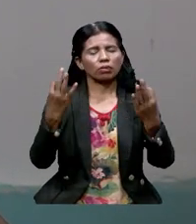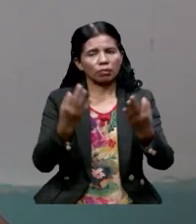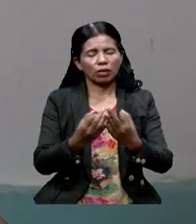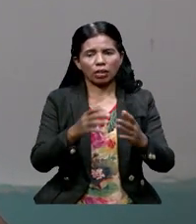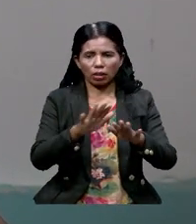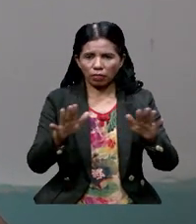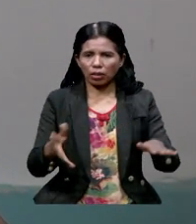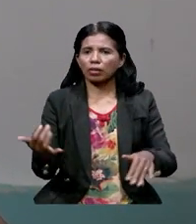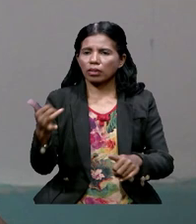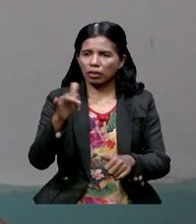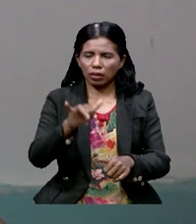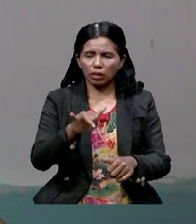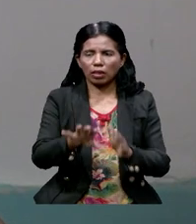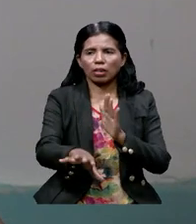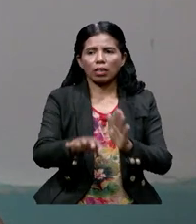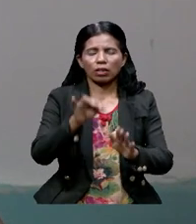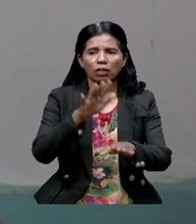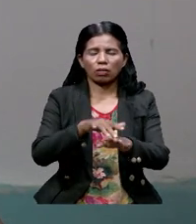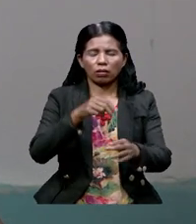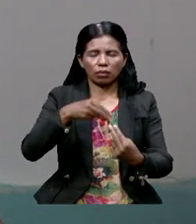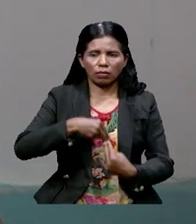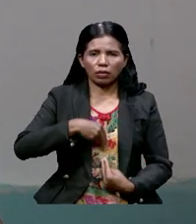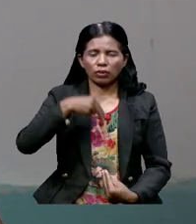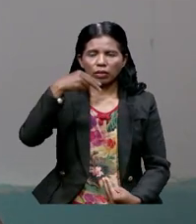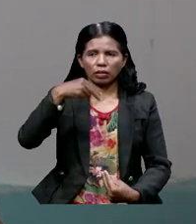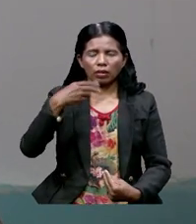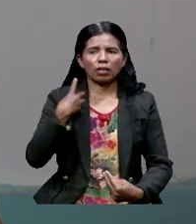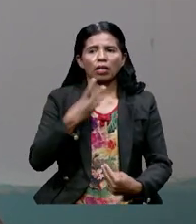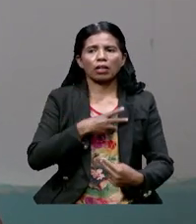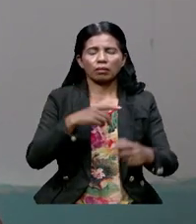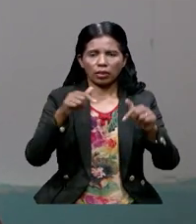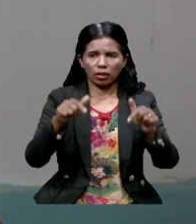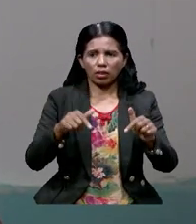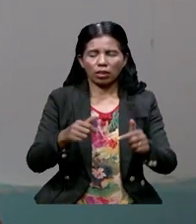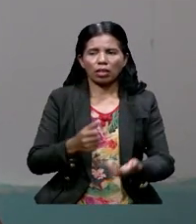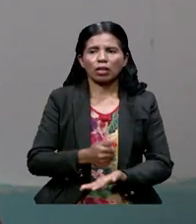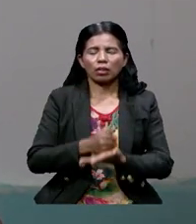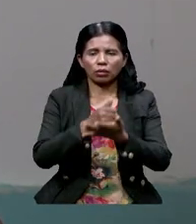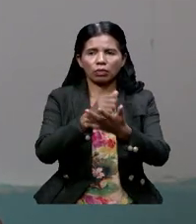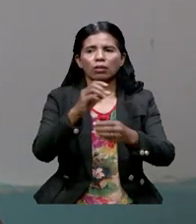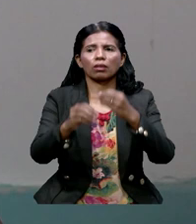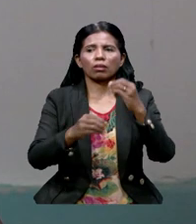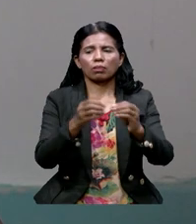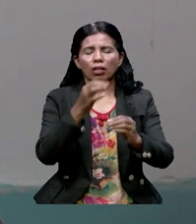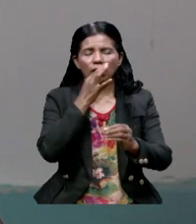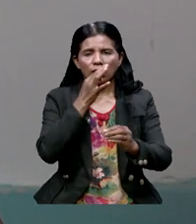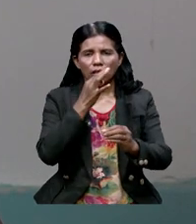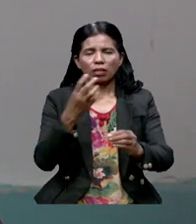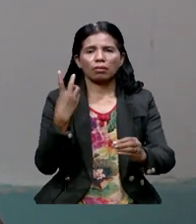maka, hetan afetar ba he malnutrisaun, ame hane apoyo kon ba ai hane be maka